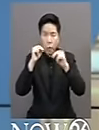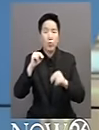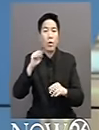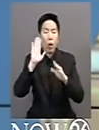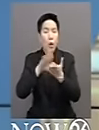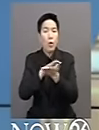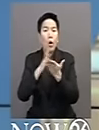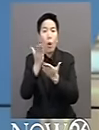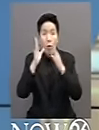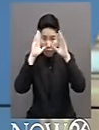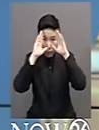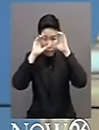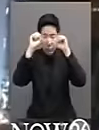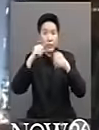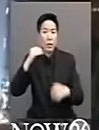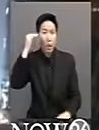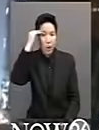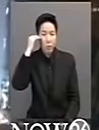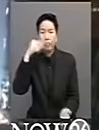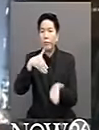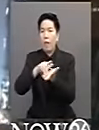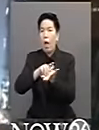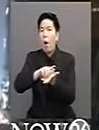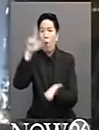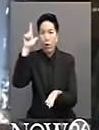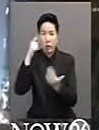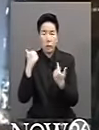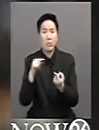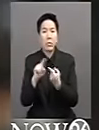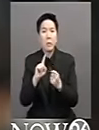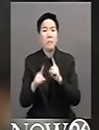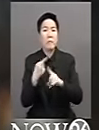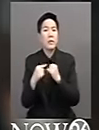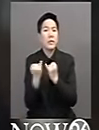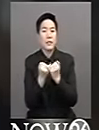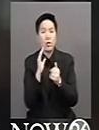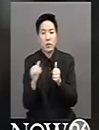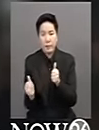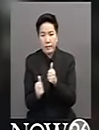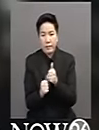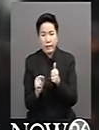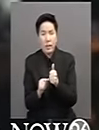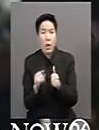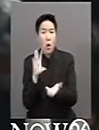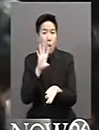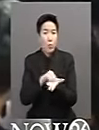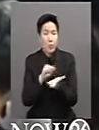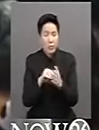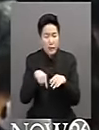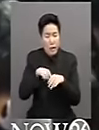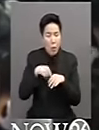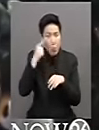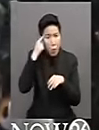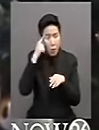เฮลาออกจากตำแหน่งกับหลังจากมีคดีอื้อฉาวนะกรณีที่เพื่อนคนสนิทของเธอเนี่ยใช้ข้อมูลภาย